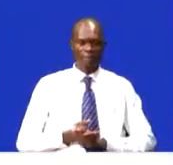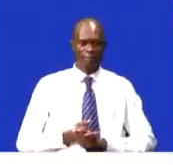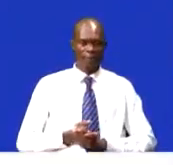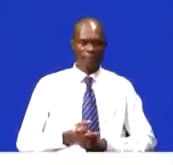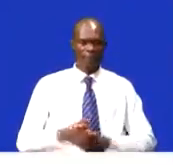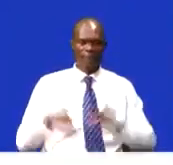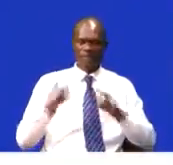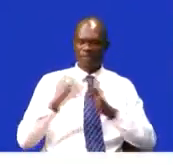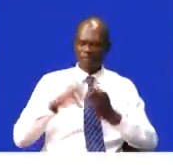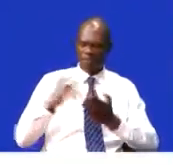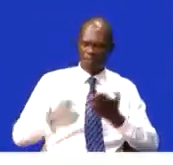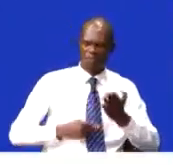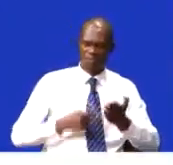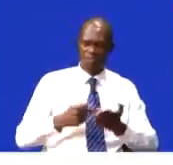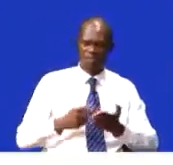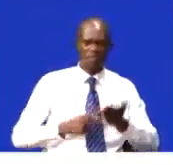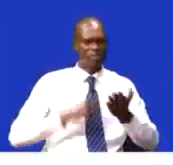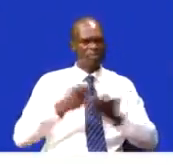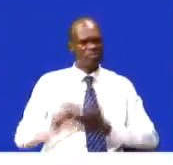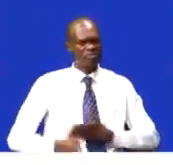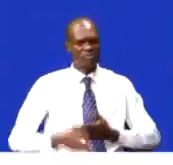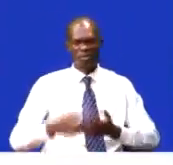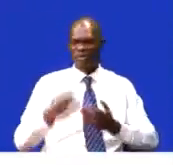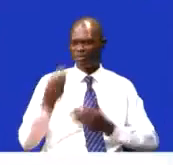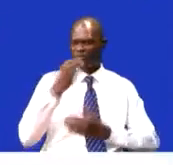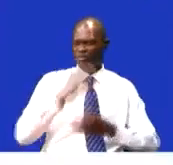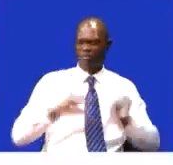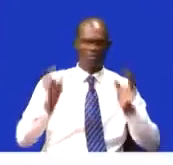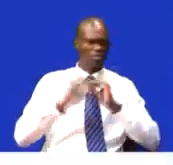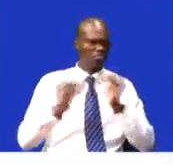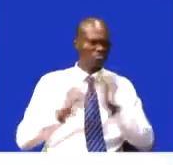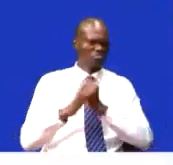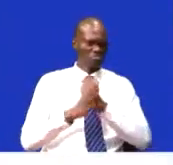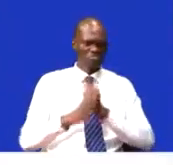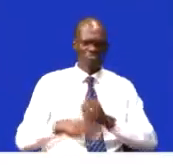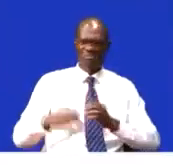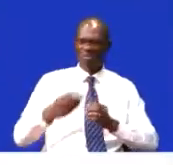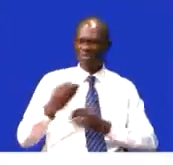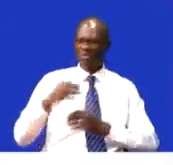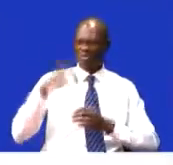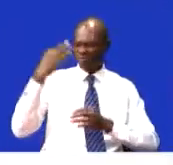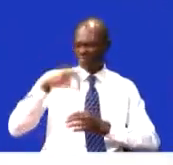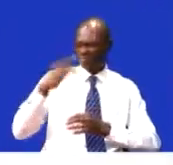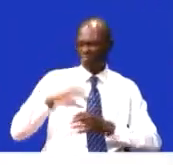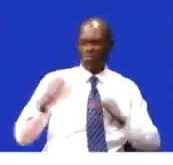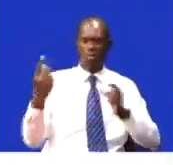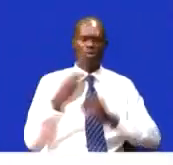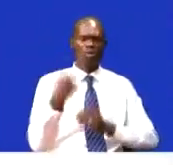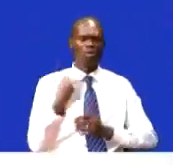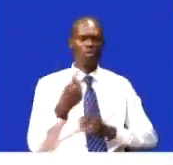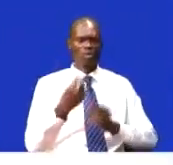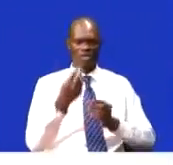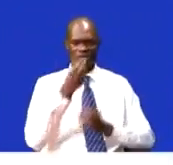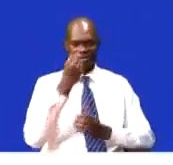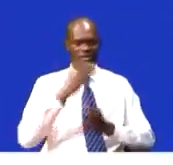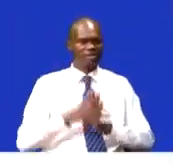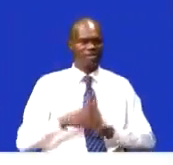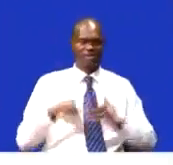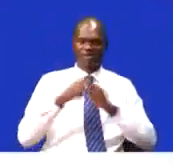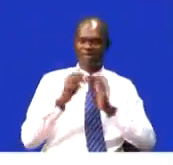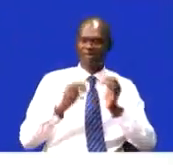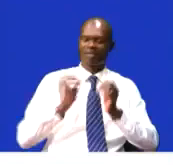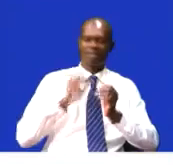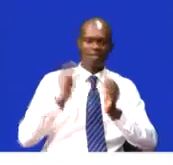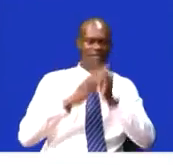Manyalo ng'iewo chiemo onge, ji chamo mana alot ok dwar nyiewa. Koro wadiyo, onge kaka wanyalo konyo. Jatelo